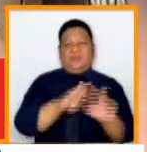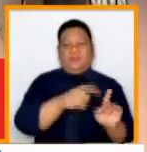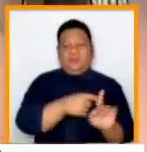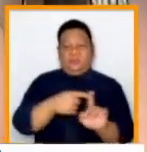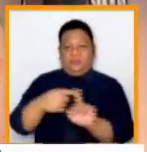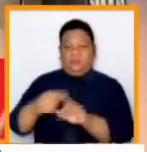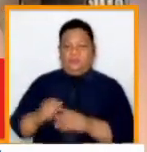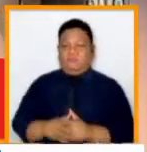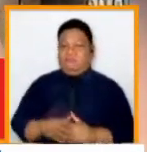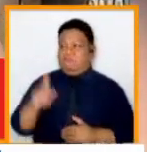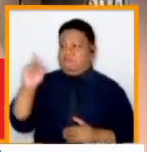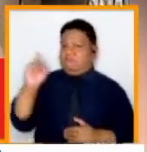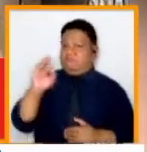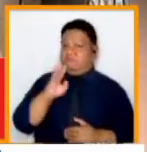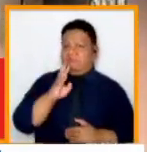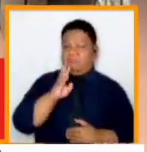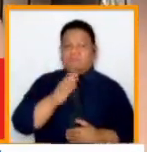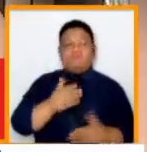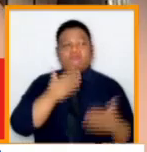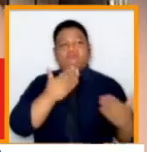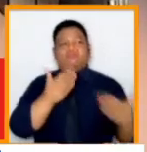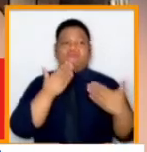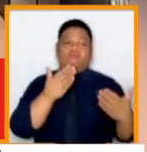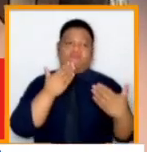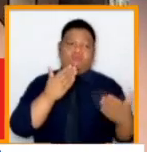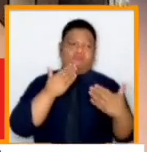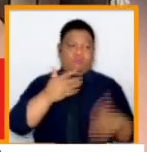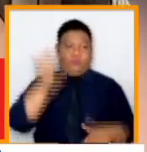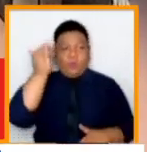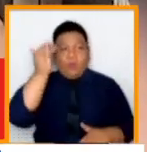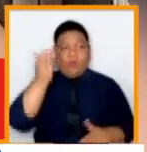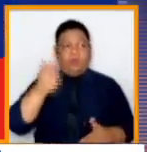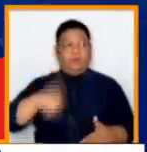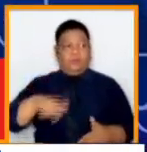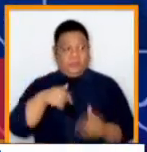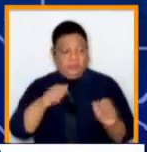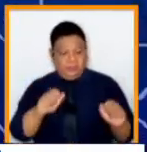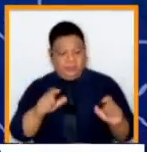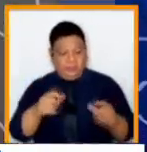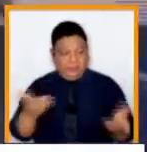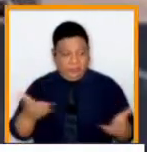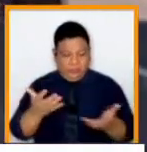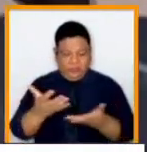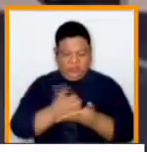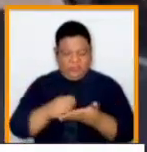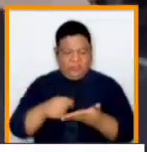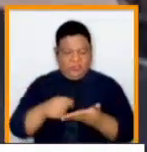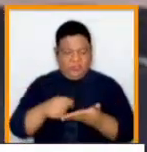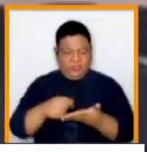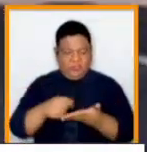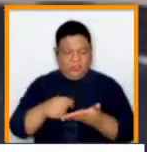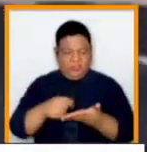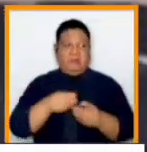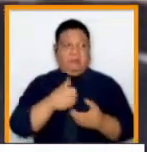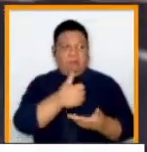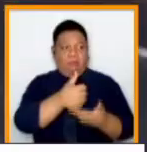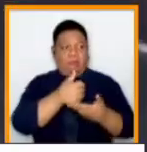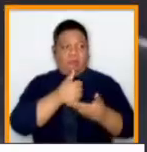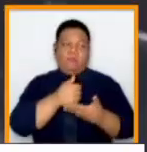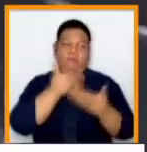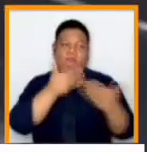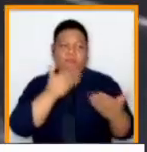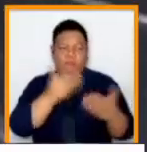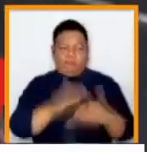Salamat lang talaga ang aming masasabi dahil sa aming pagtitinda dito na pahirapan. Mas pinahigpit naman ng